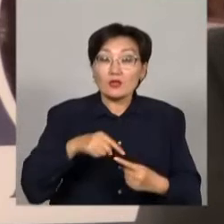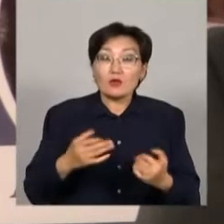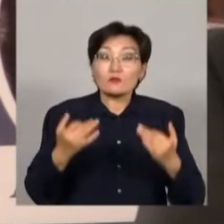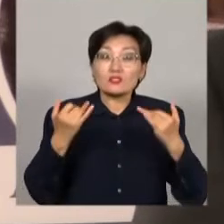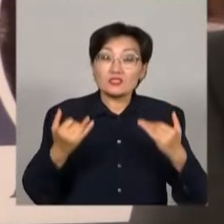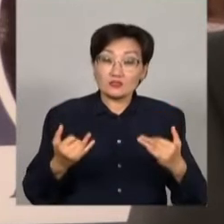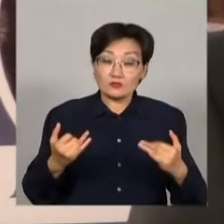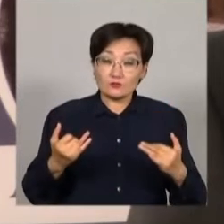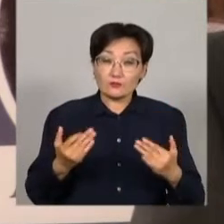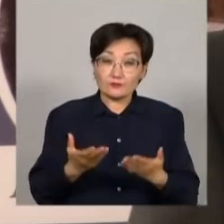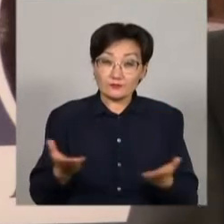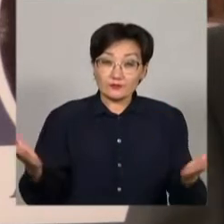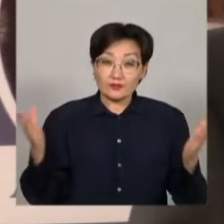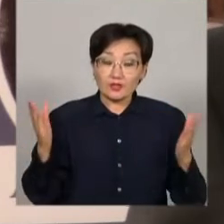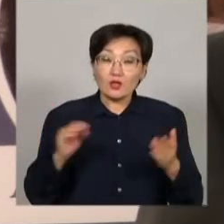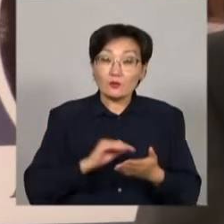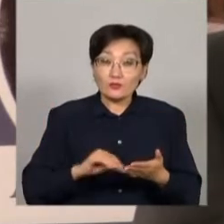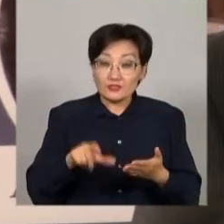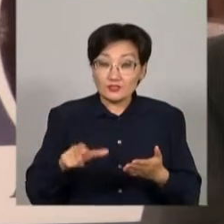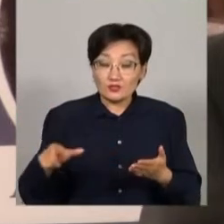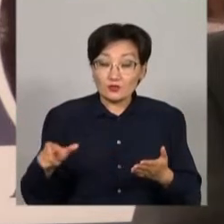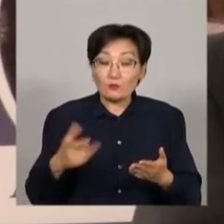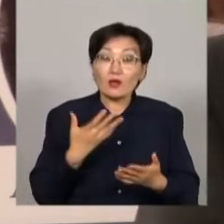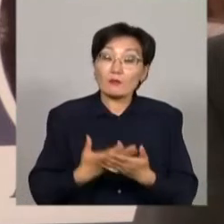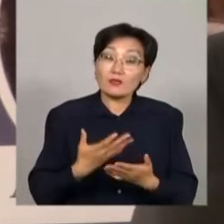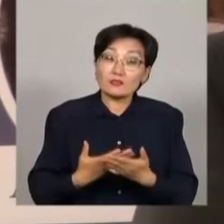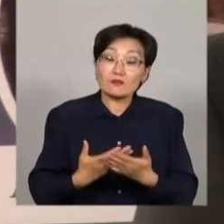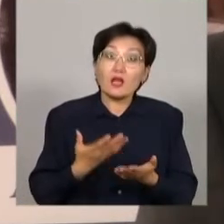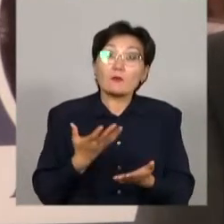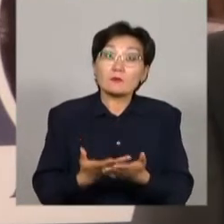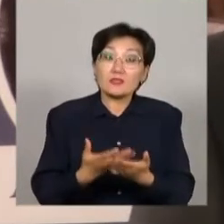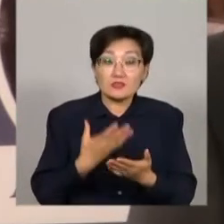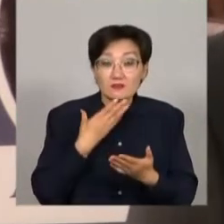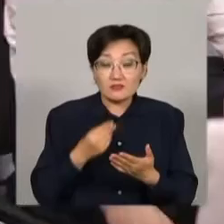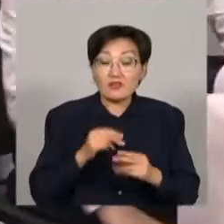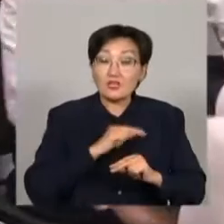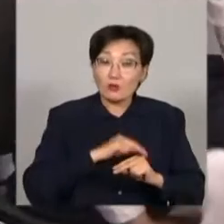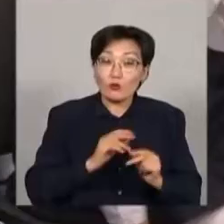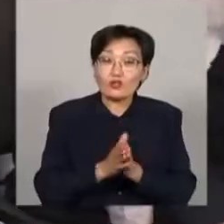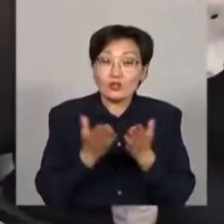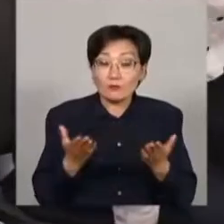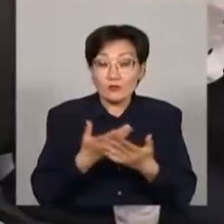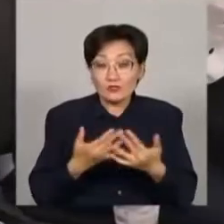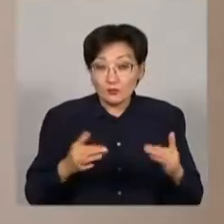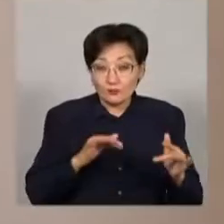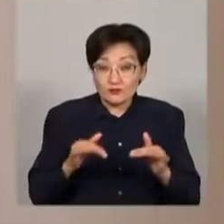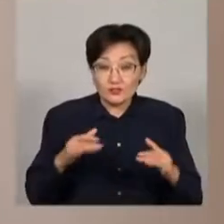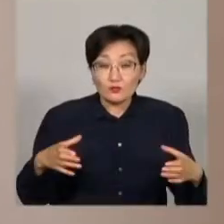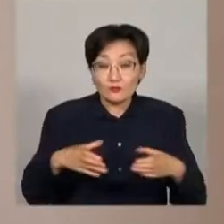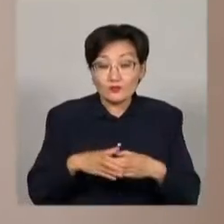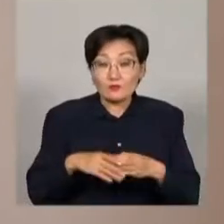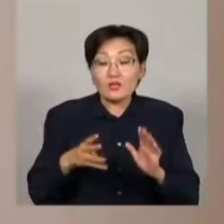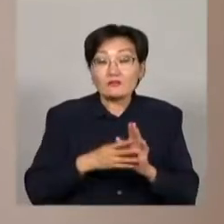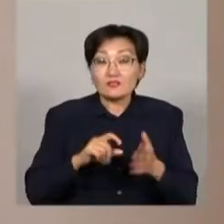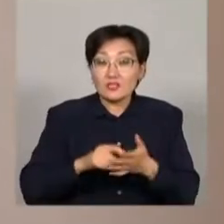современные писатели показывать и презентовать свои работы. Различные мероприятия организовали в